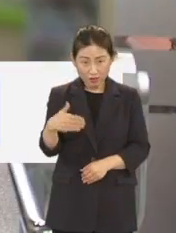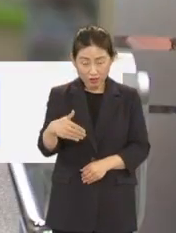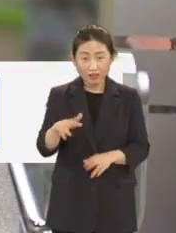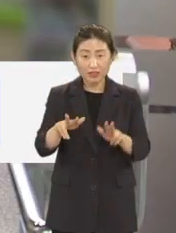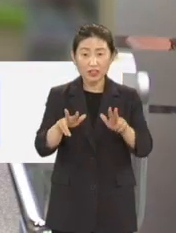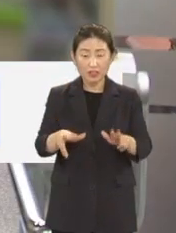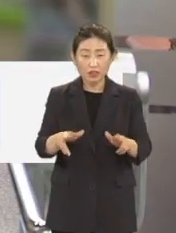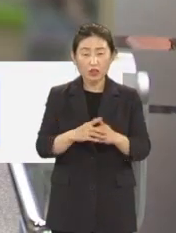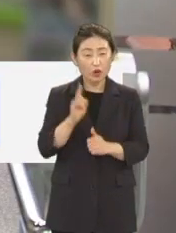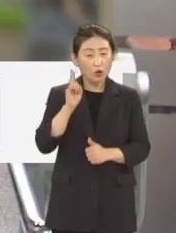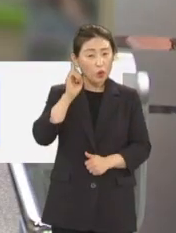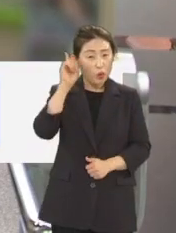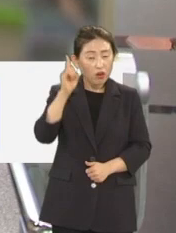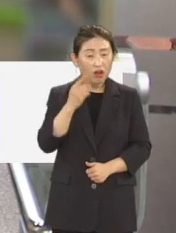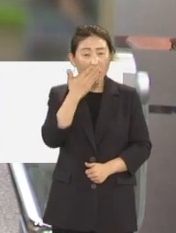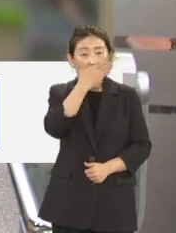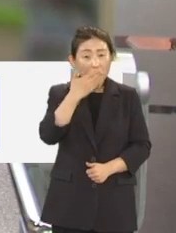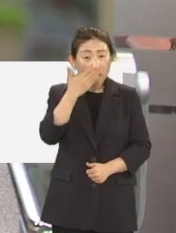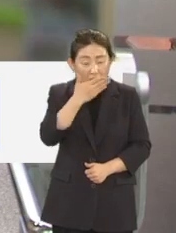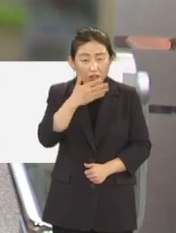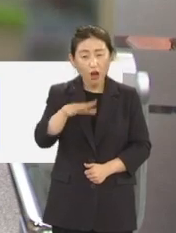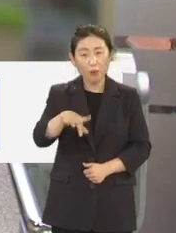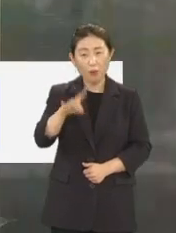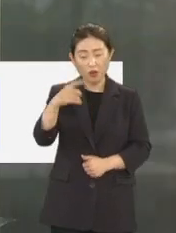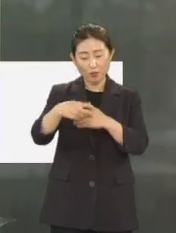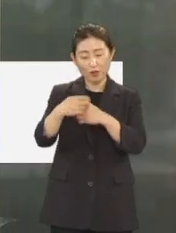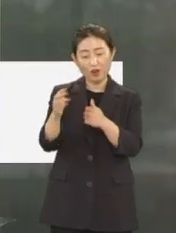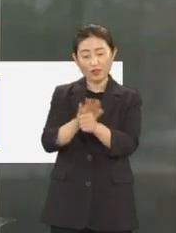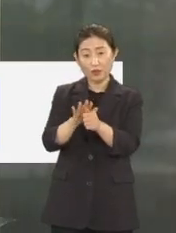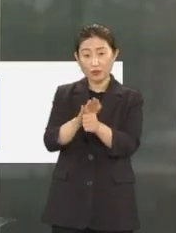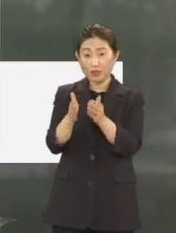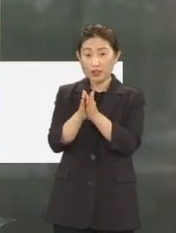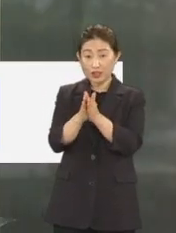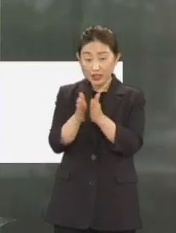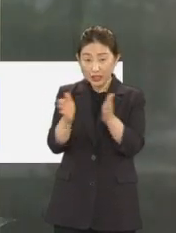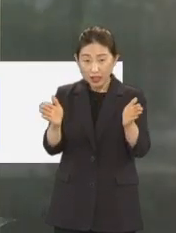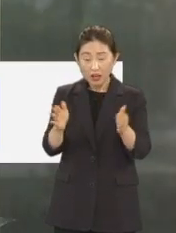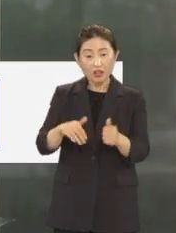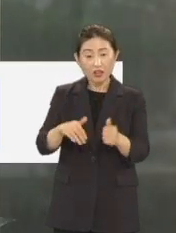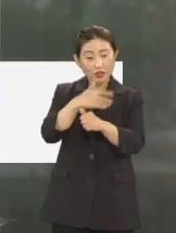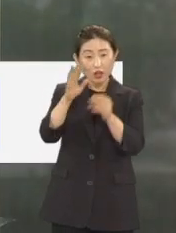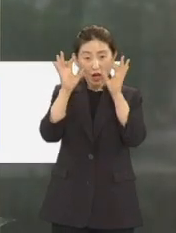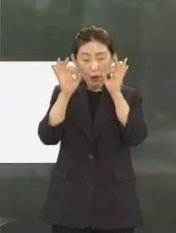고려해 고혈압과 당뇨와 같은 만성질환 중심으로 업무를 시작하며